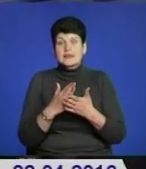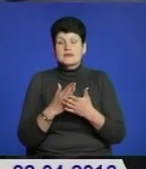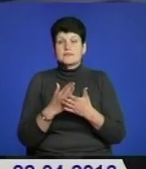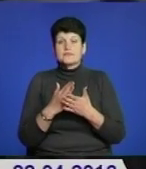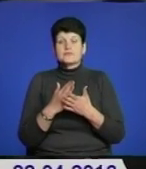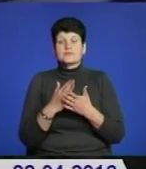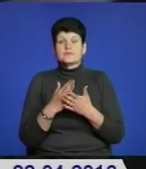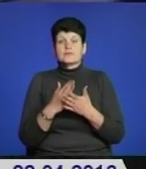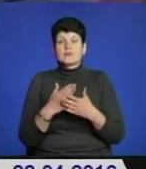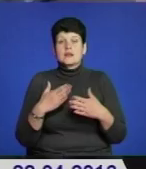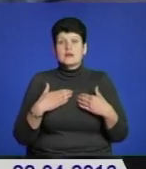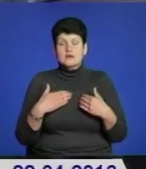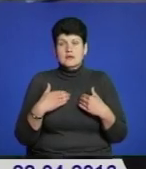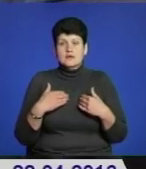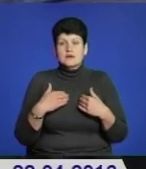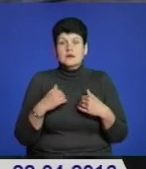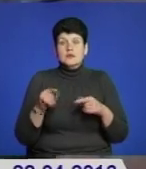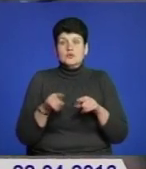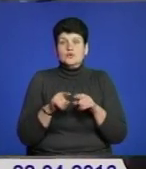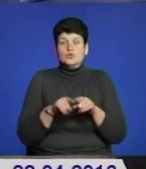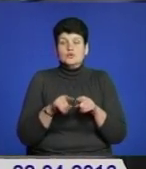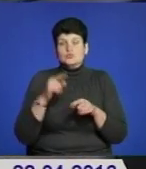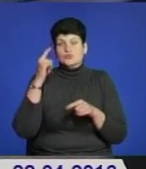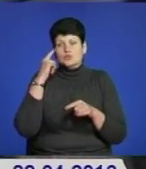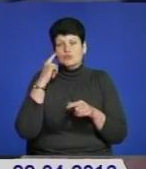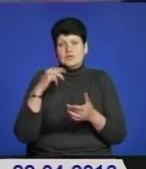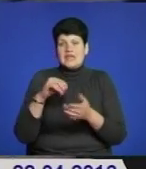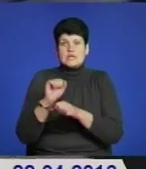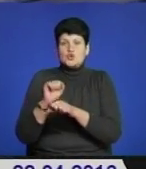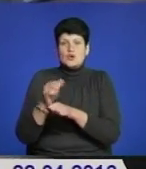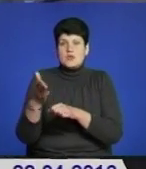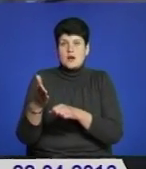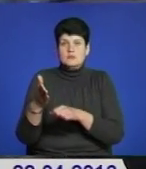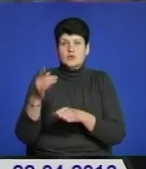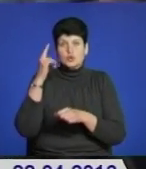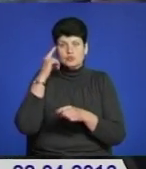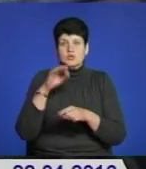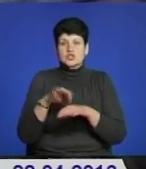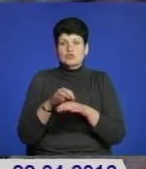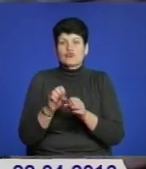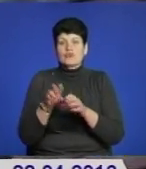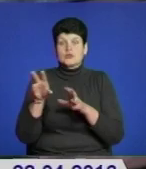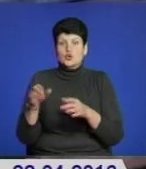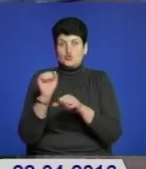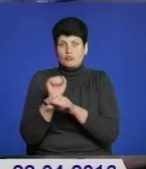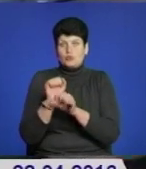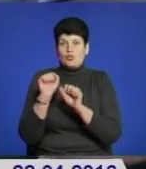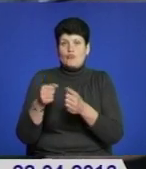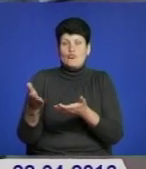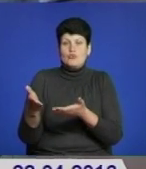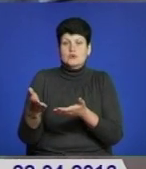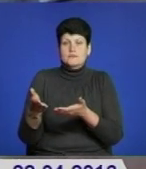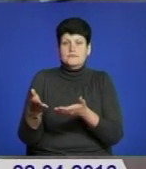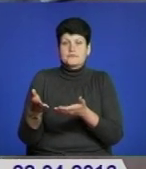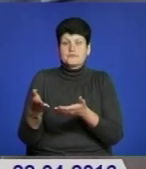відношення є. Я от став, думаю, теж, думаю, вроді не стоянка, а думаю, жінка, думаю, зупинка дозволена штука. Не то, що я